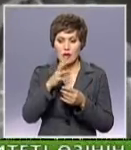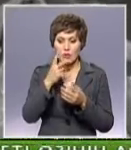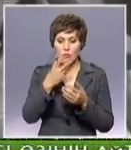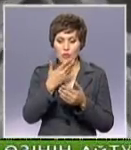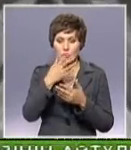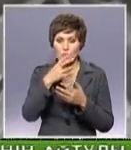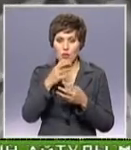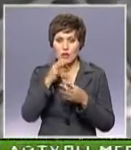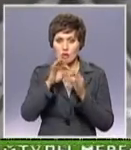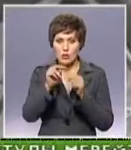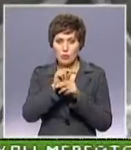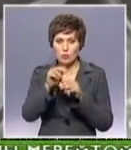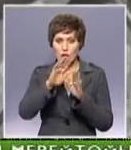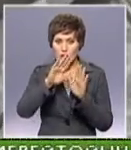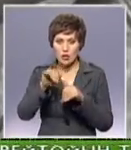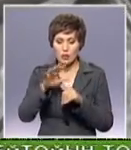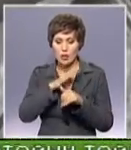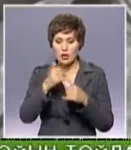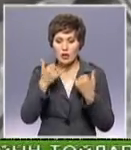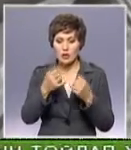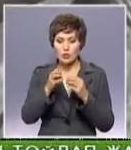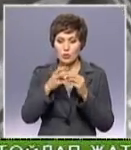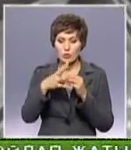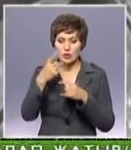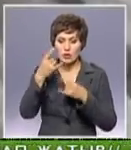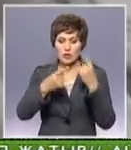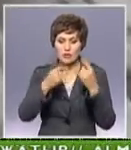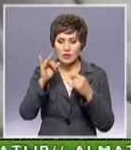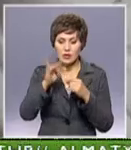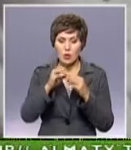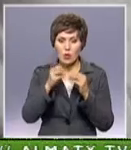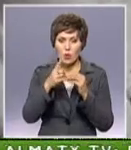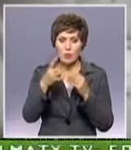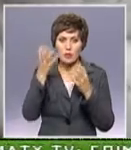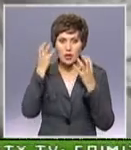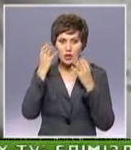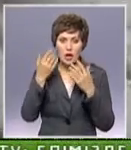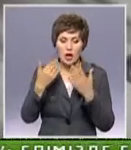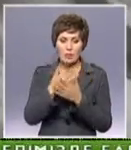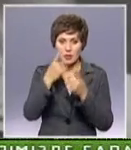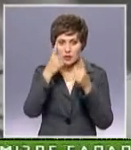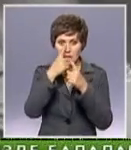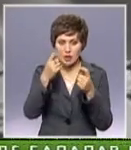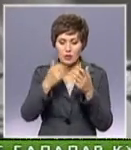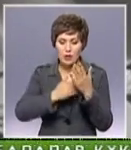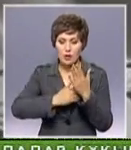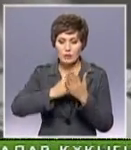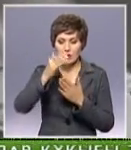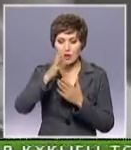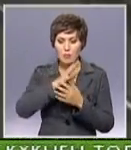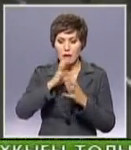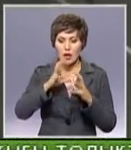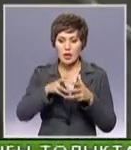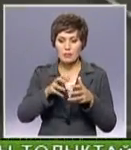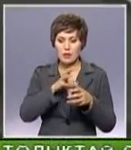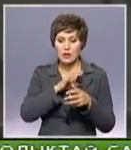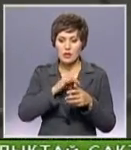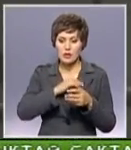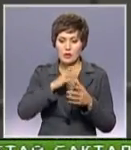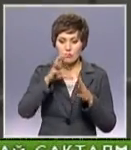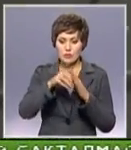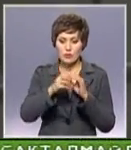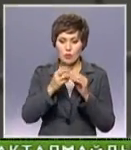күрделі жөндеуден өткізгеннен кейін қазір 14 телевизиялық және 11 радио хабар таратады. Биіктігі жөнінен әлемдегі телемұналар